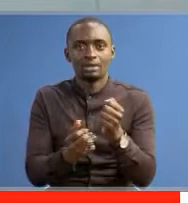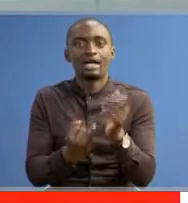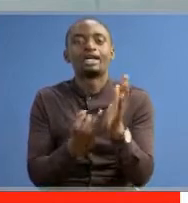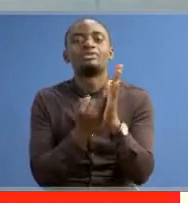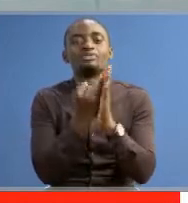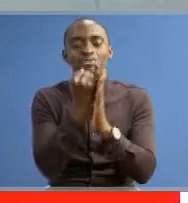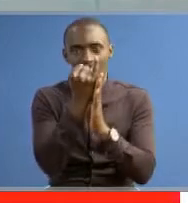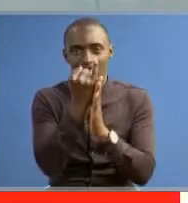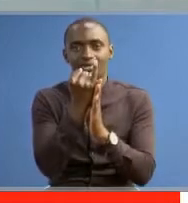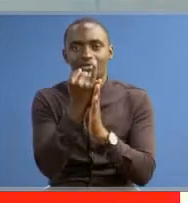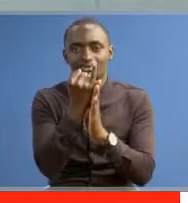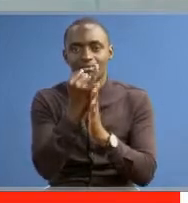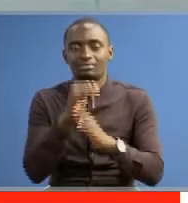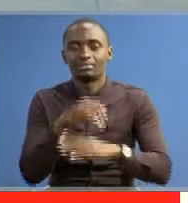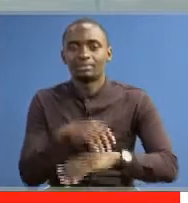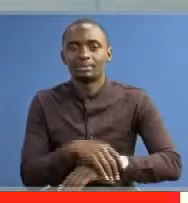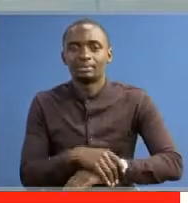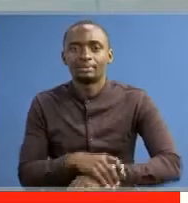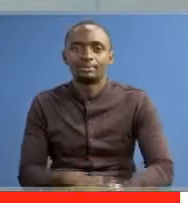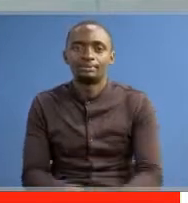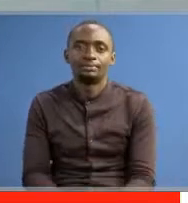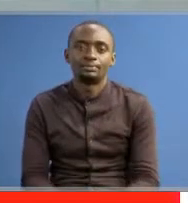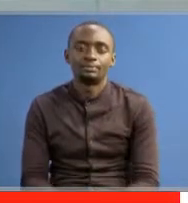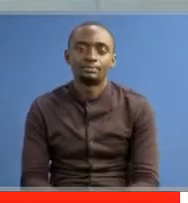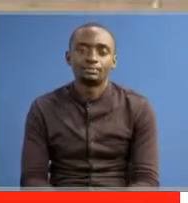Mwehaki Njogu na kina cha taarifa hiyo.